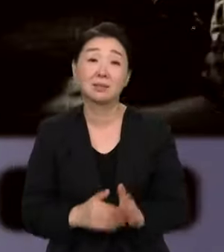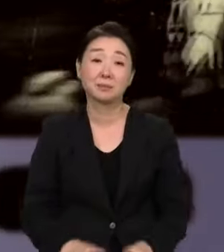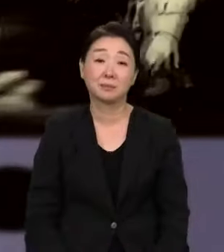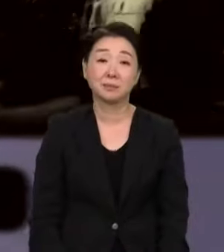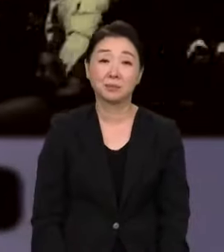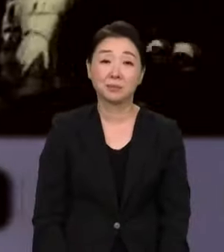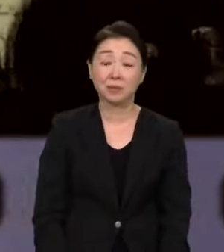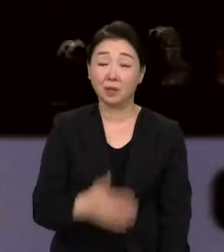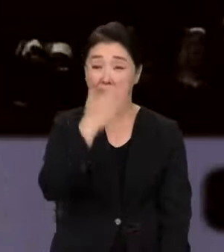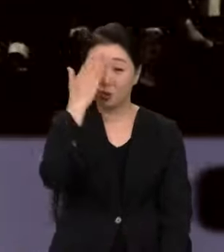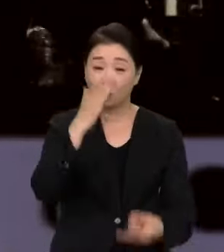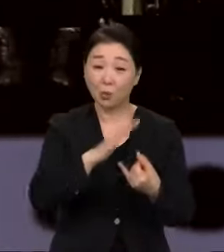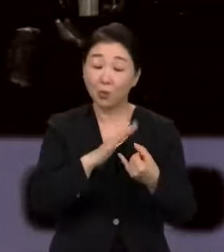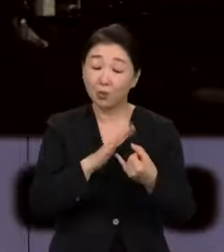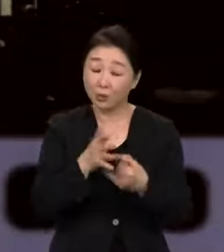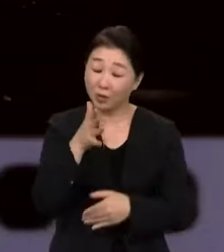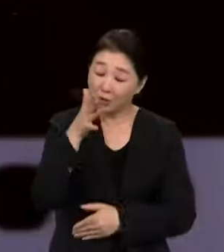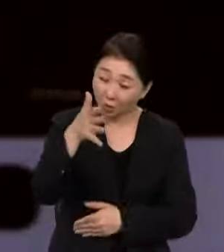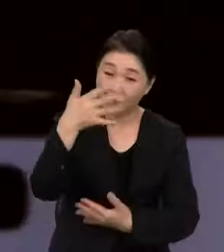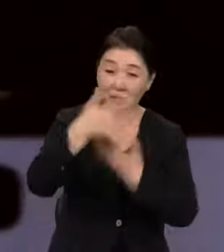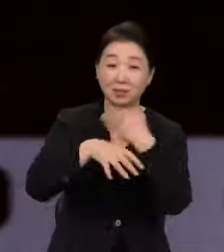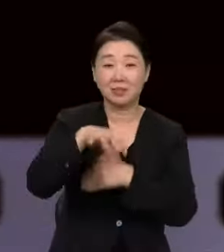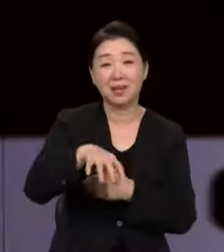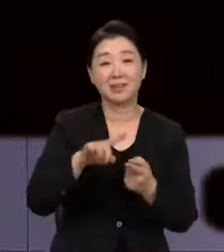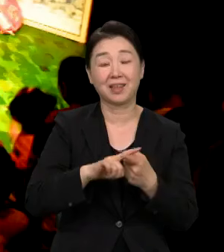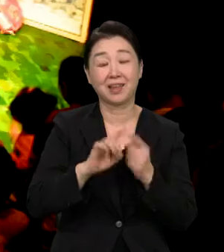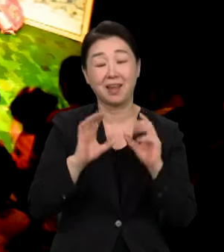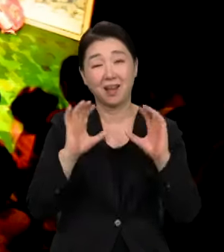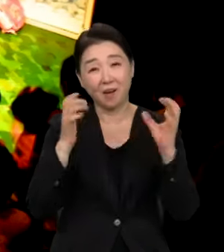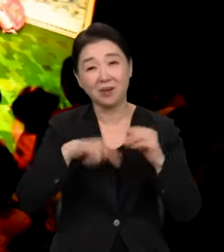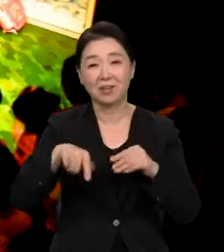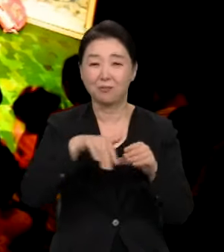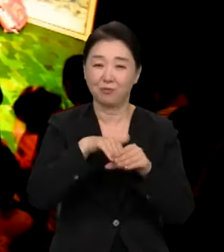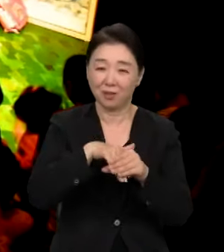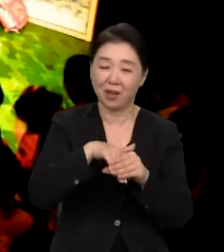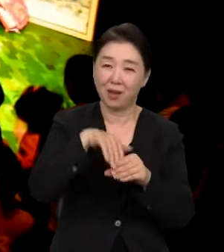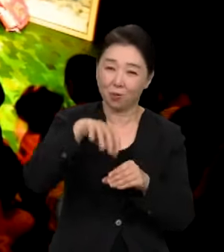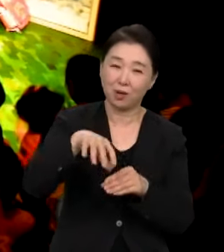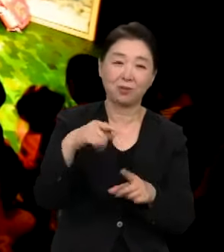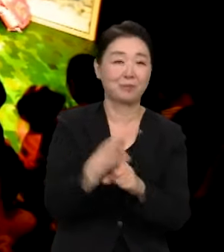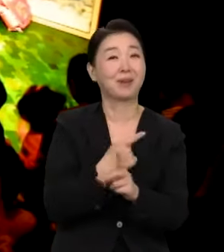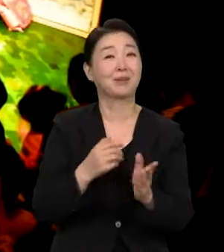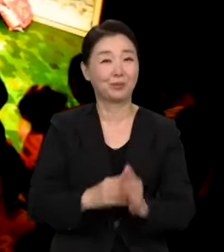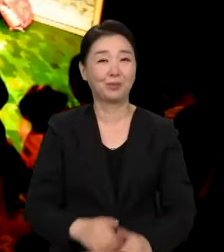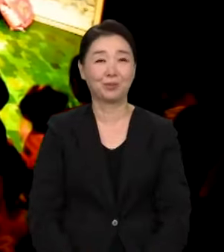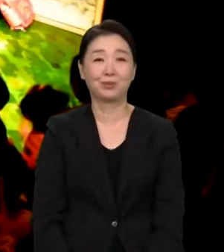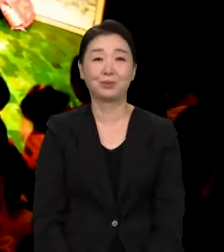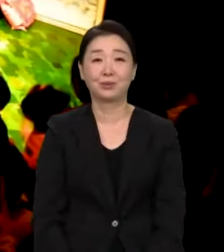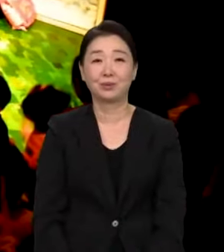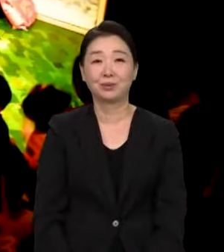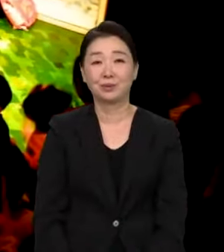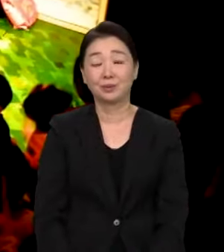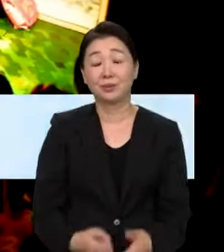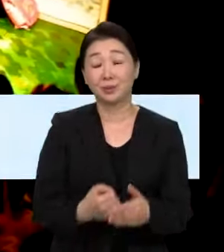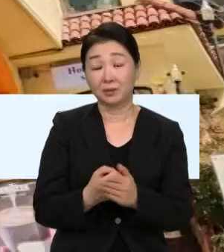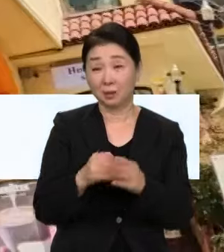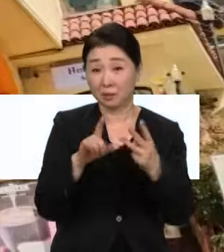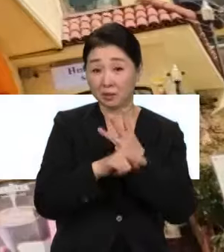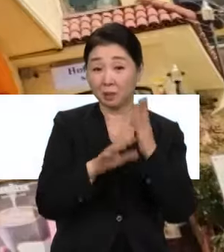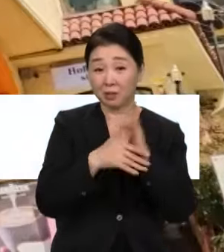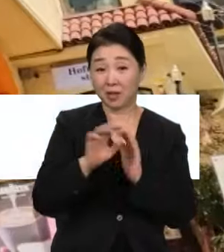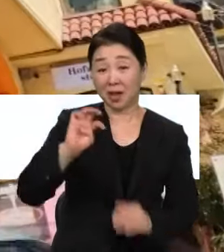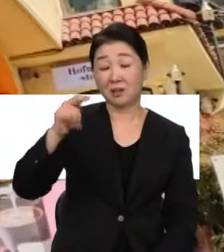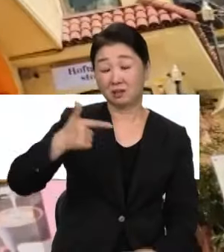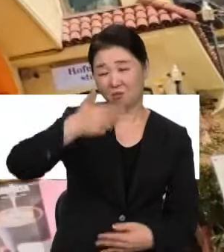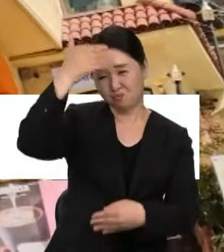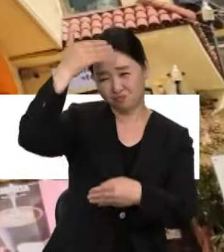이후 청소년극 전용극장으로 어린이들의 문화 공간으로 바뀌었습니다. 그래서인지 지난 3월 학전이